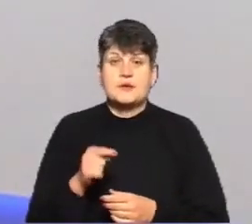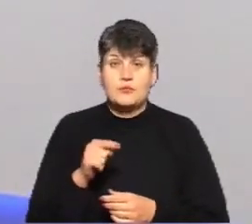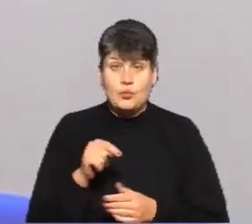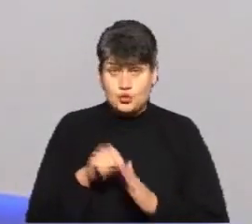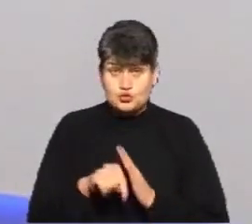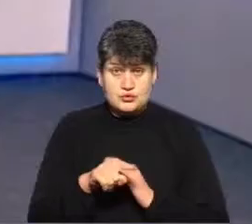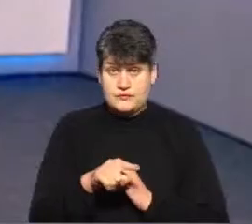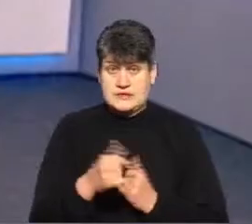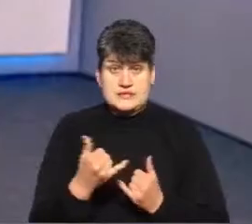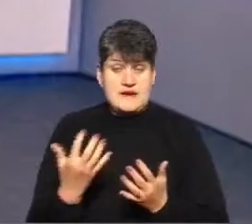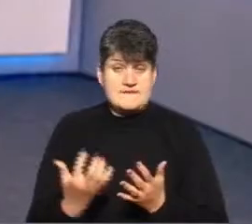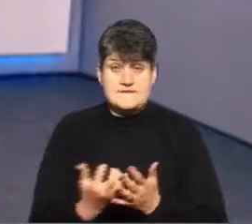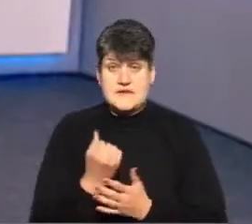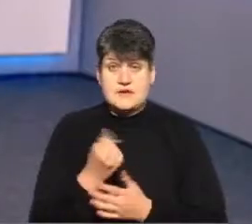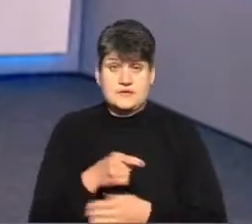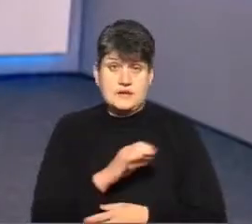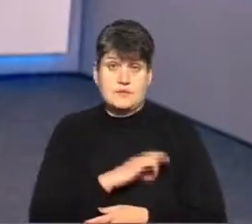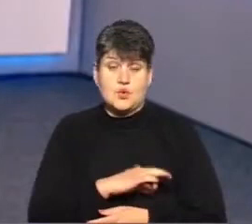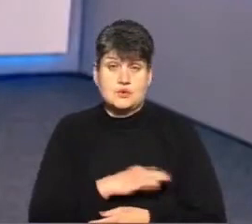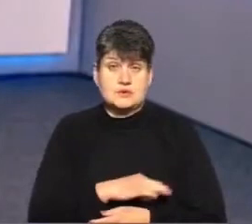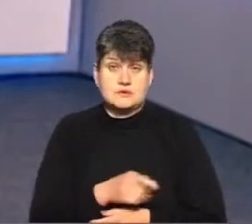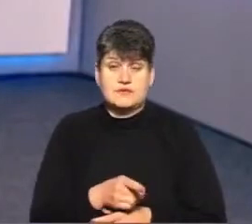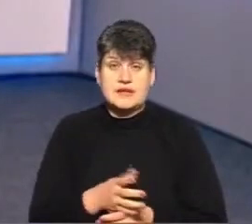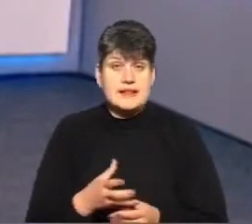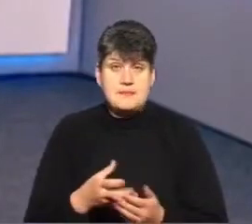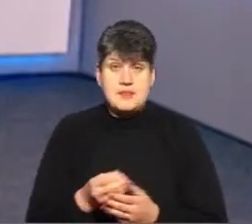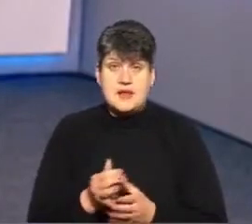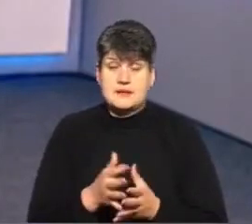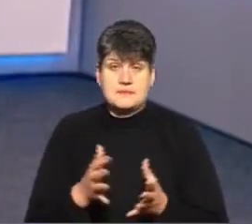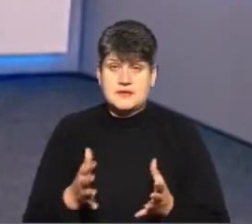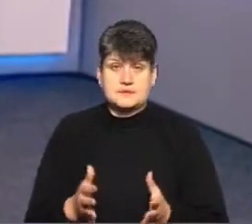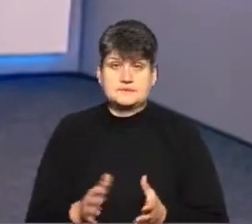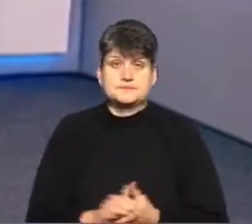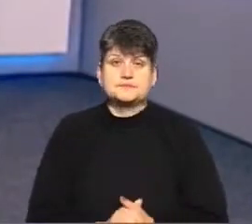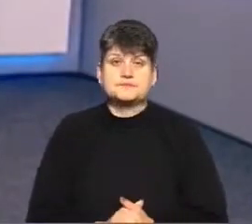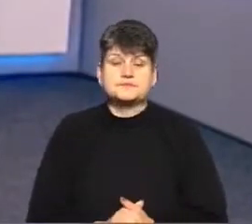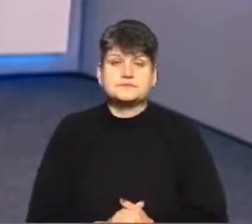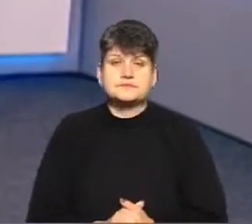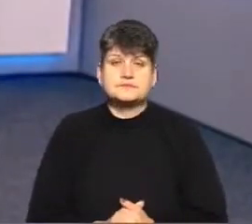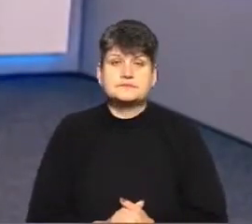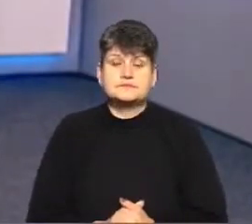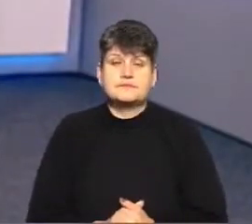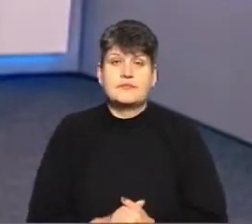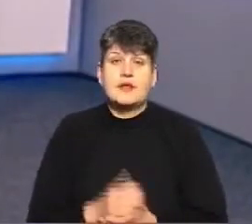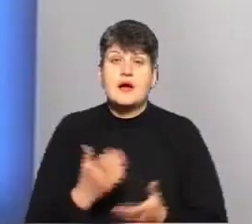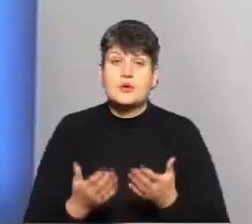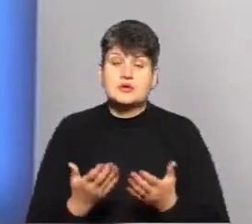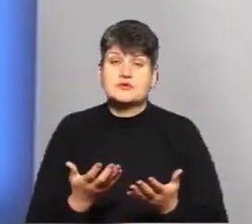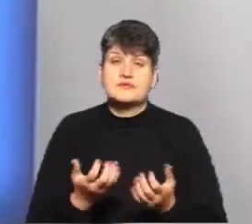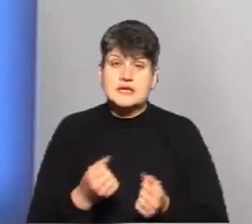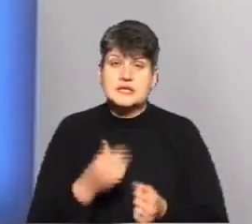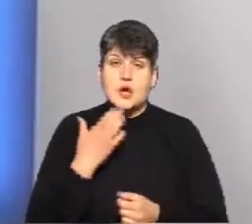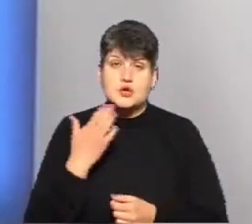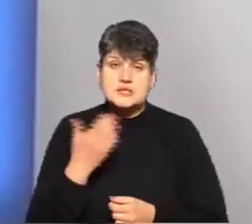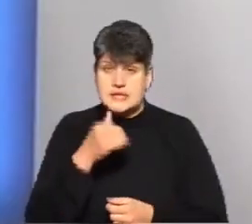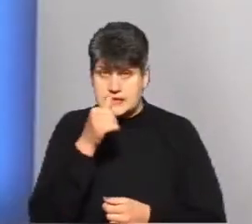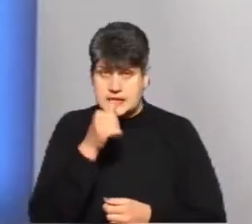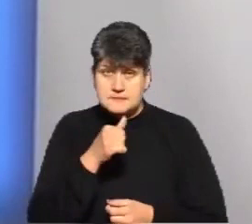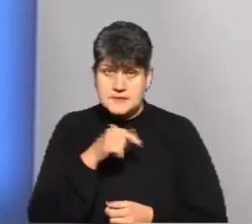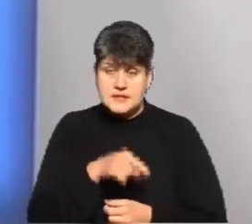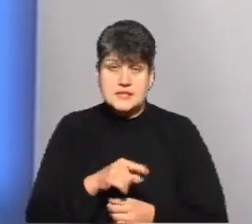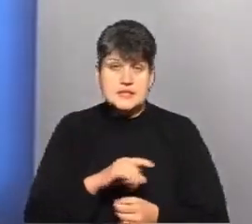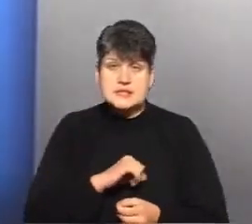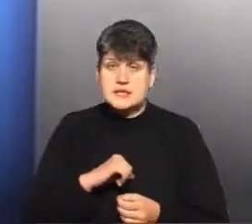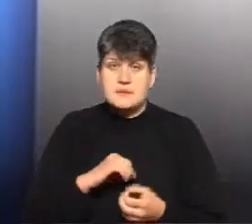виграли, вони ним користуються цим газом. Вони платити більше не будуть, ніж 4,70. А от якщо брати останній місяць, саме такий проблемний місяць,